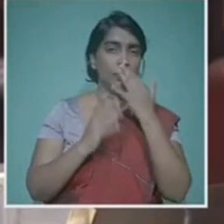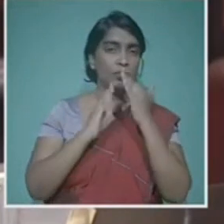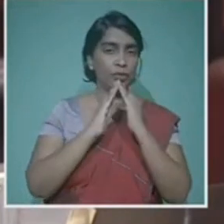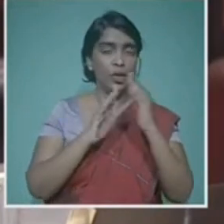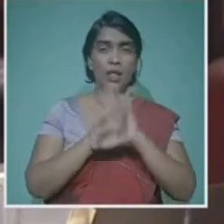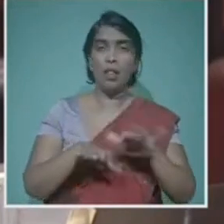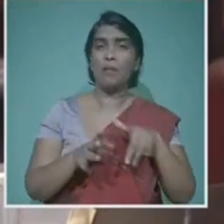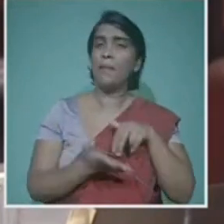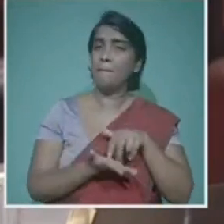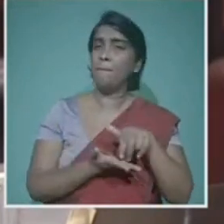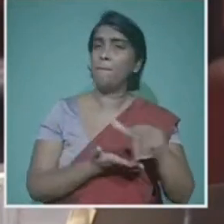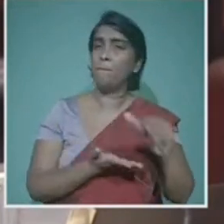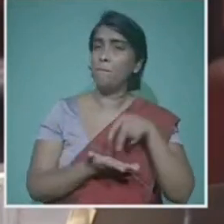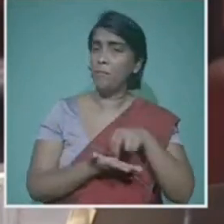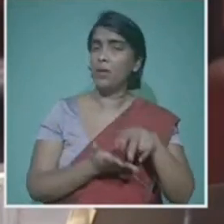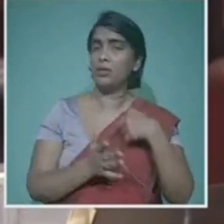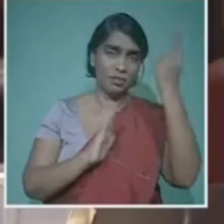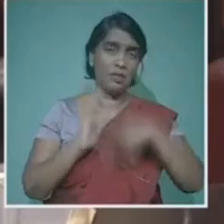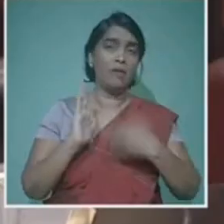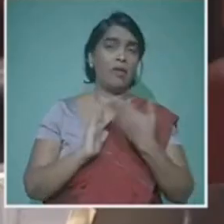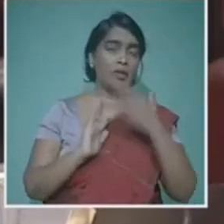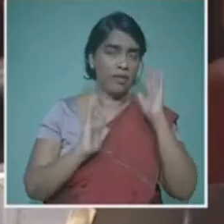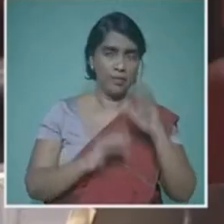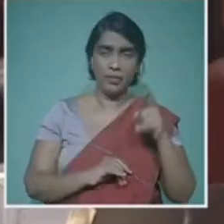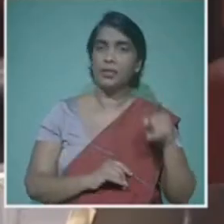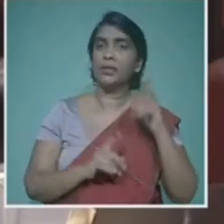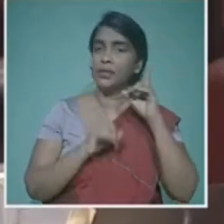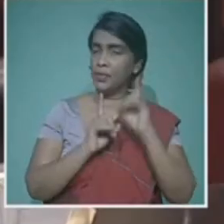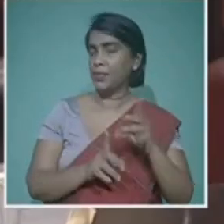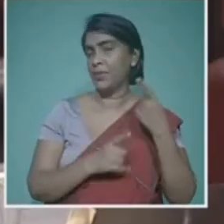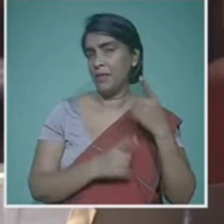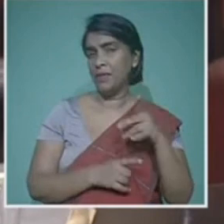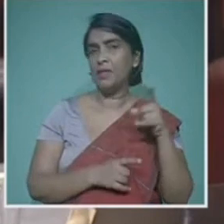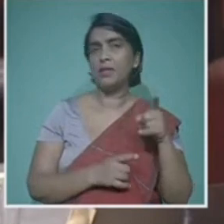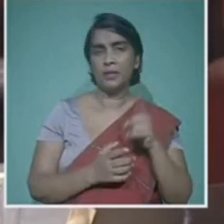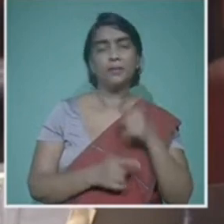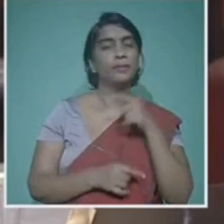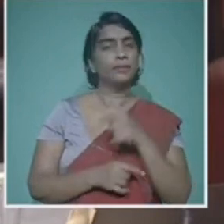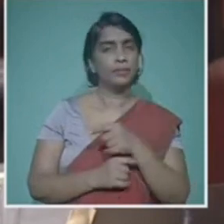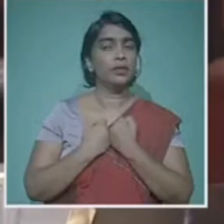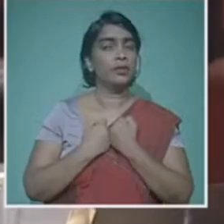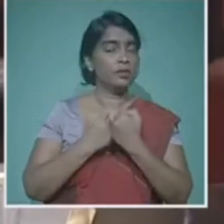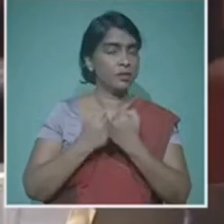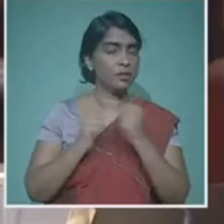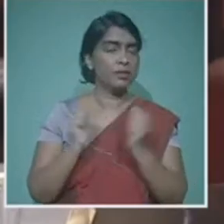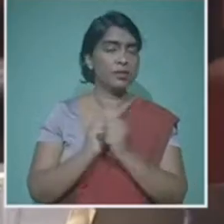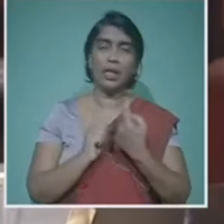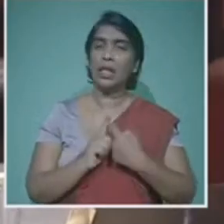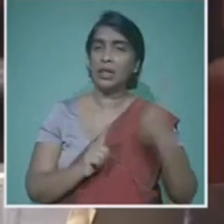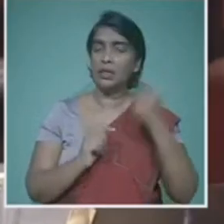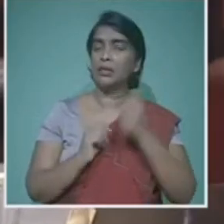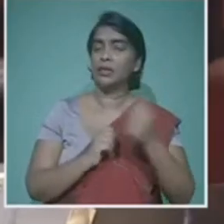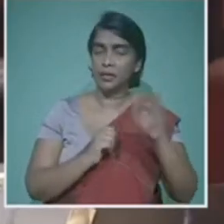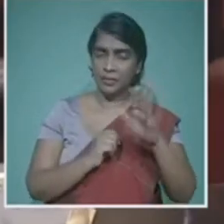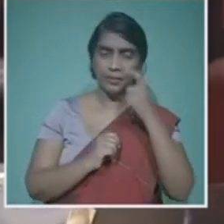நிலை எங்களுடைய பிரதேசத்திலே இருக்கிறது அமைச்சர் அவர்கள். ஆகவே இந்த போக்குவரத்தை நீங்கள் மேம்படுத்துவதற்கு முயற்சி செய்ய வேண்டும். ஏனென்றால் இப்பொழுதும்